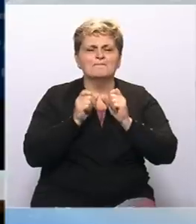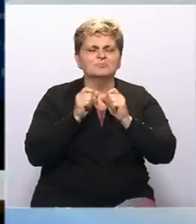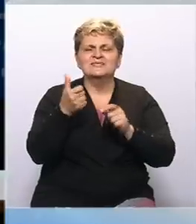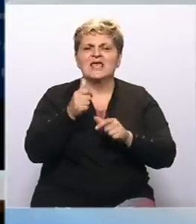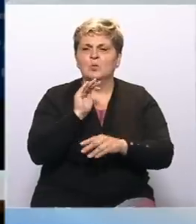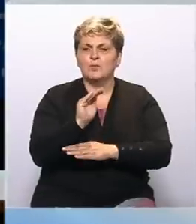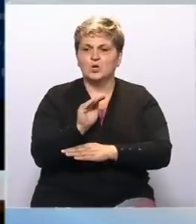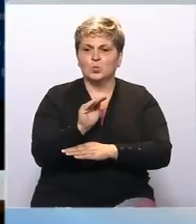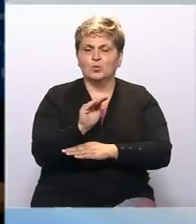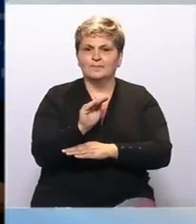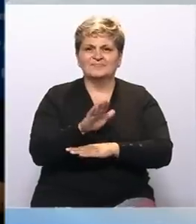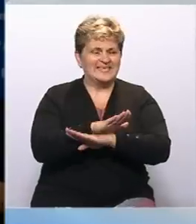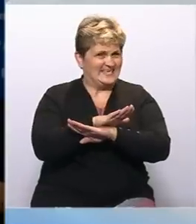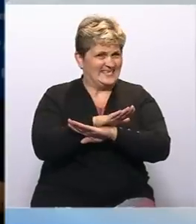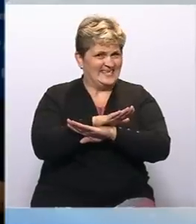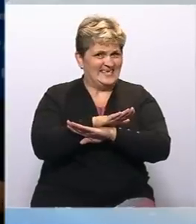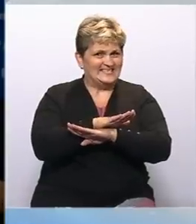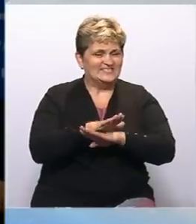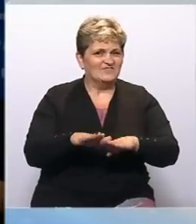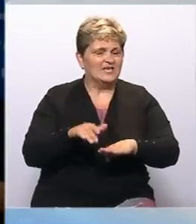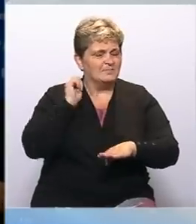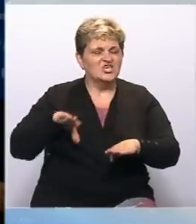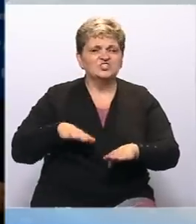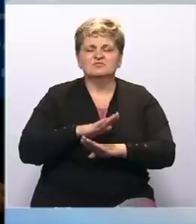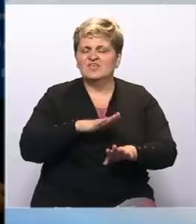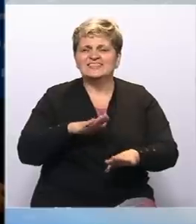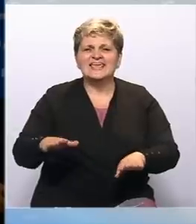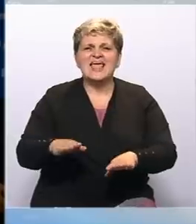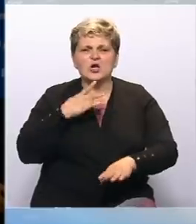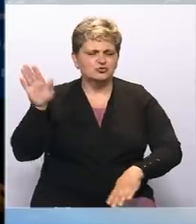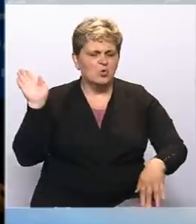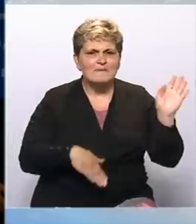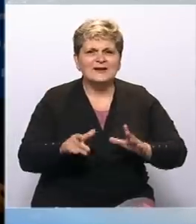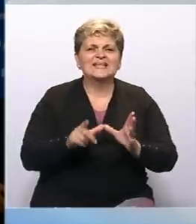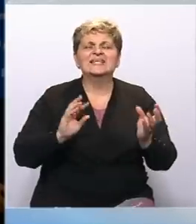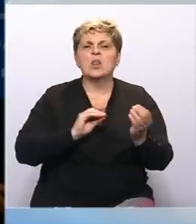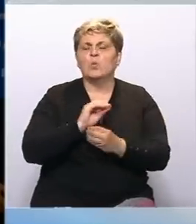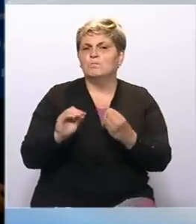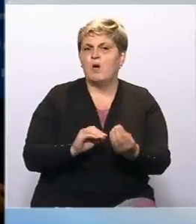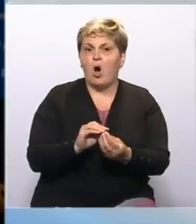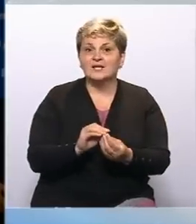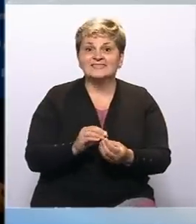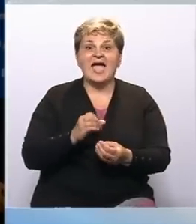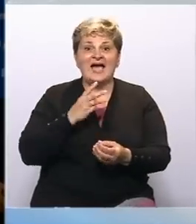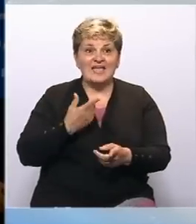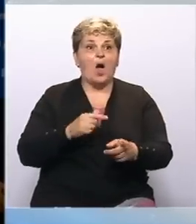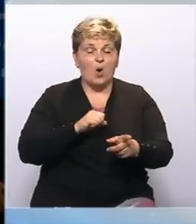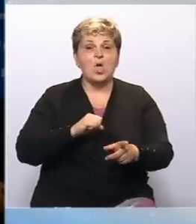poruku svim suprugama svoj djeci koji su maltretirani u porodici, kada se